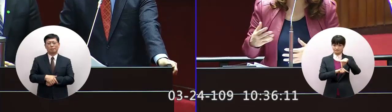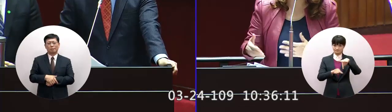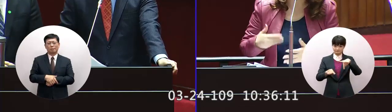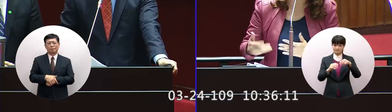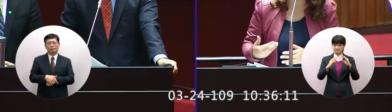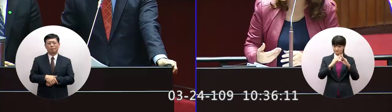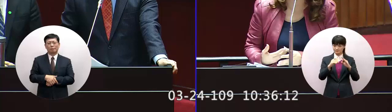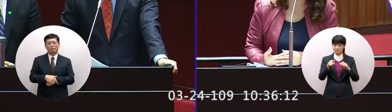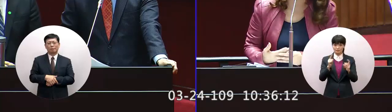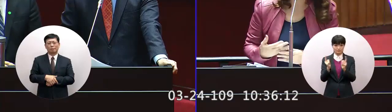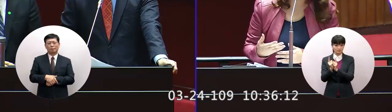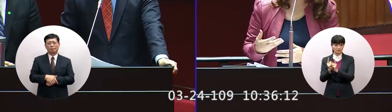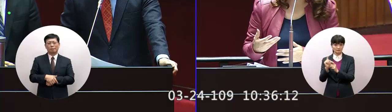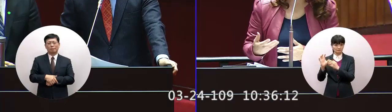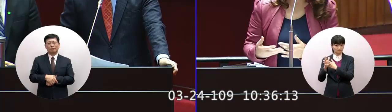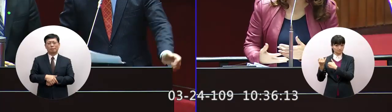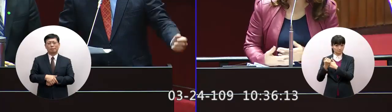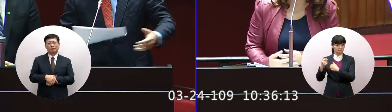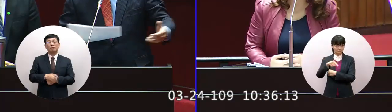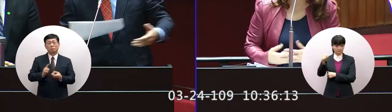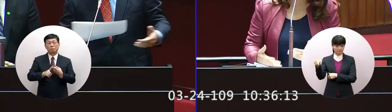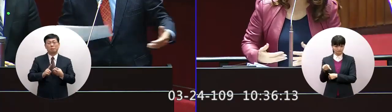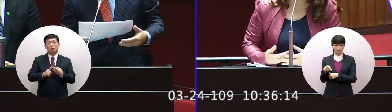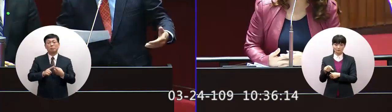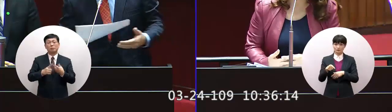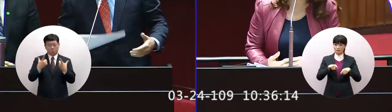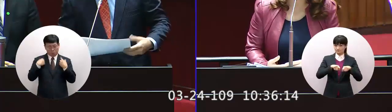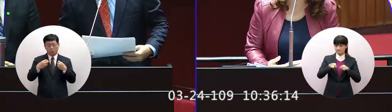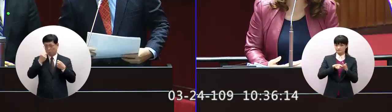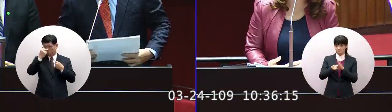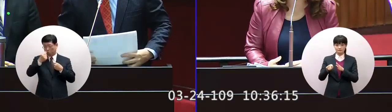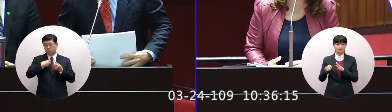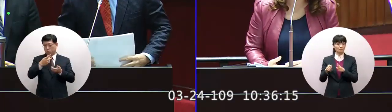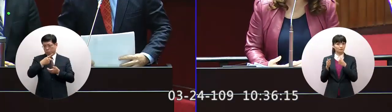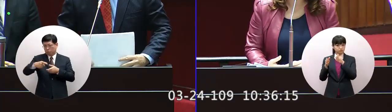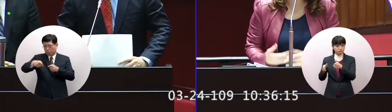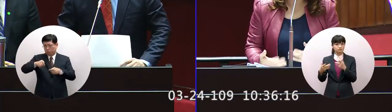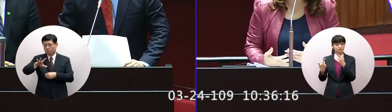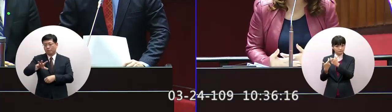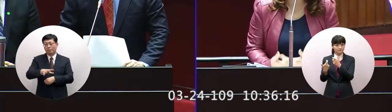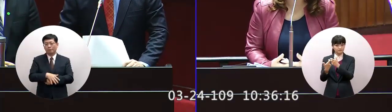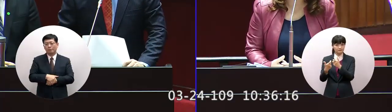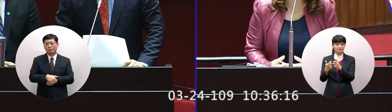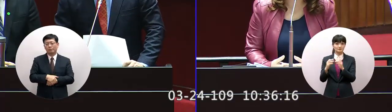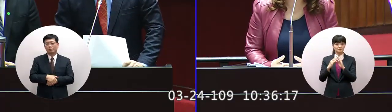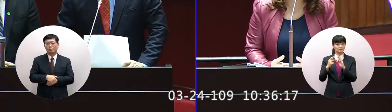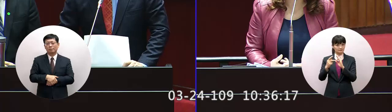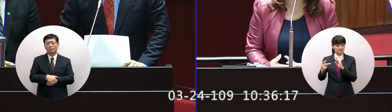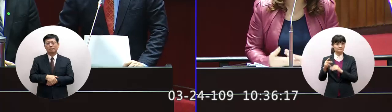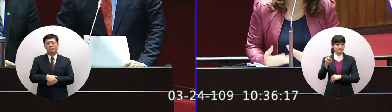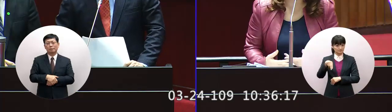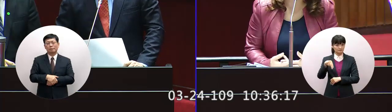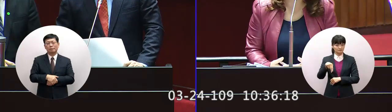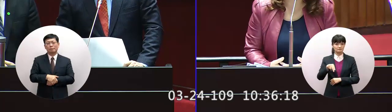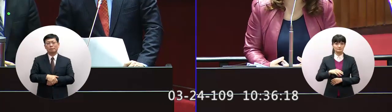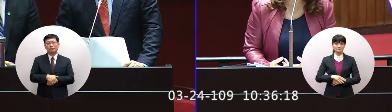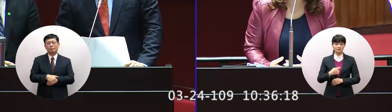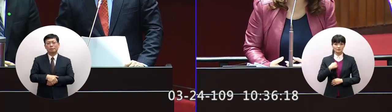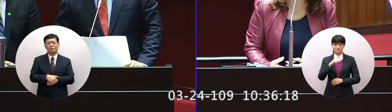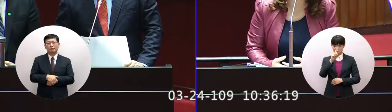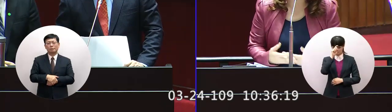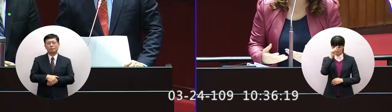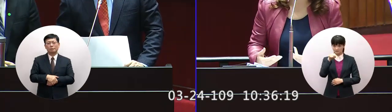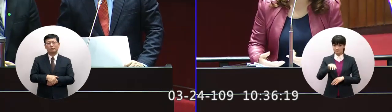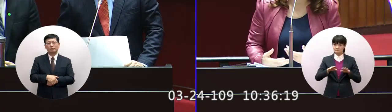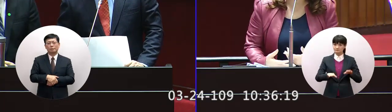部分就本来就是有一些特定的一些专案贷款。 对， 那在这非常时期的时候，我们更希望说，